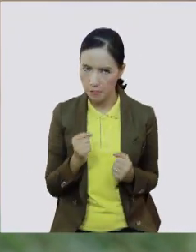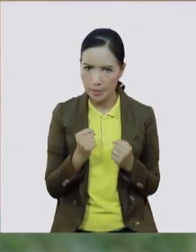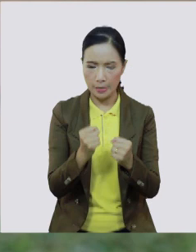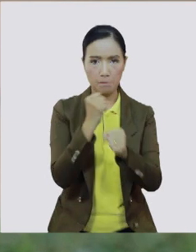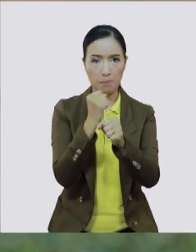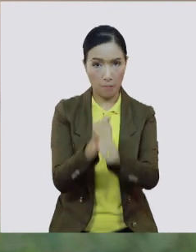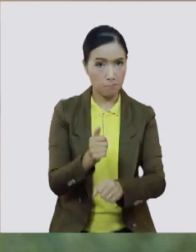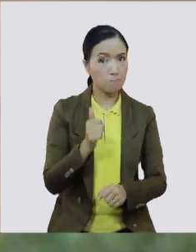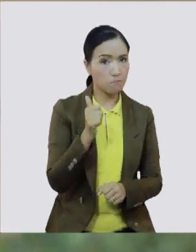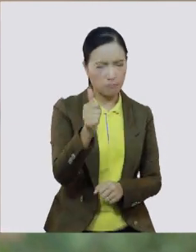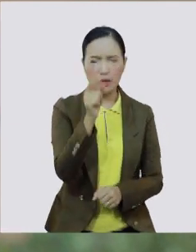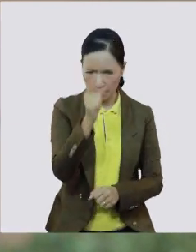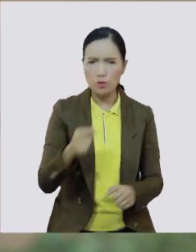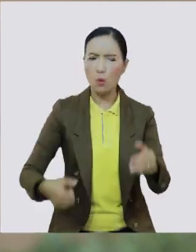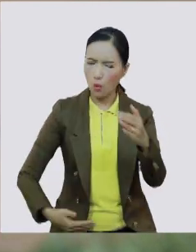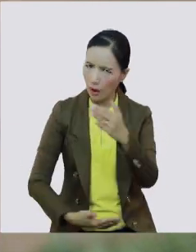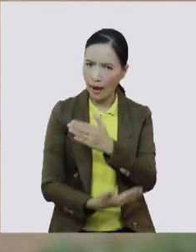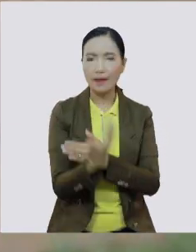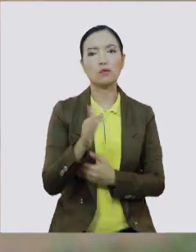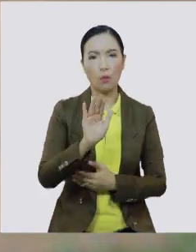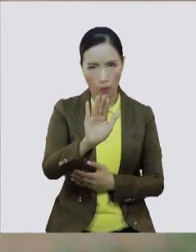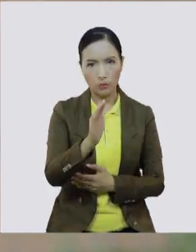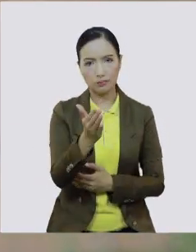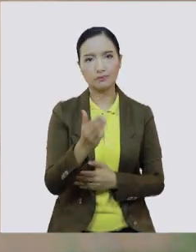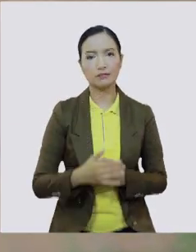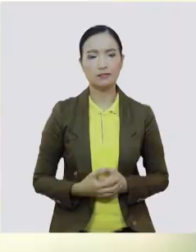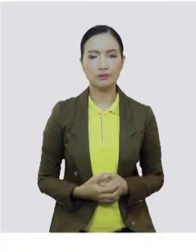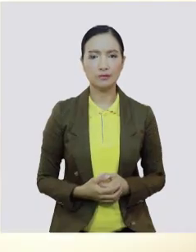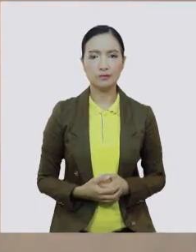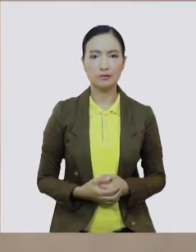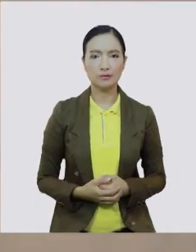ทำให้มันดีนั่นแหละคือโอกาสทุกสิ่งเลย